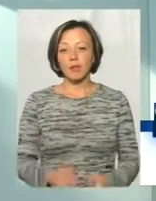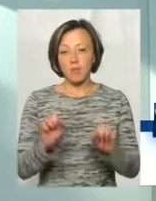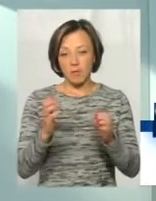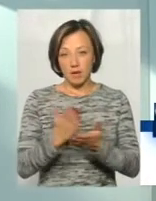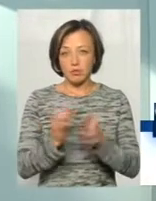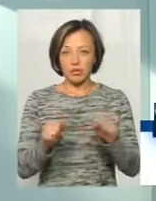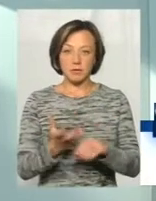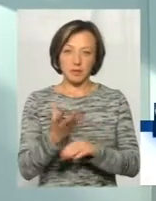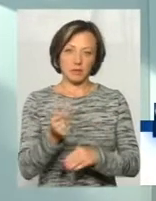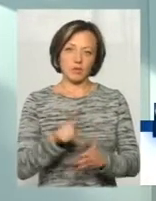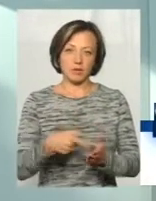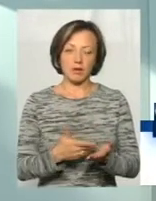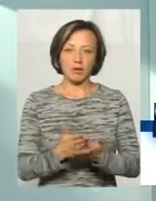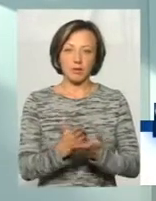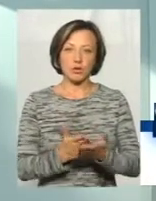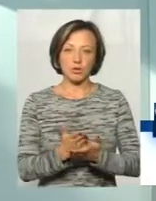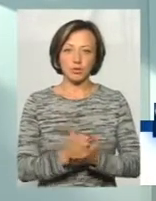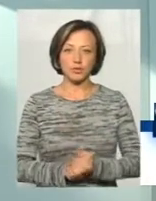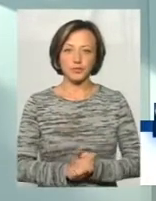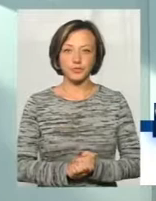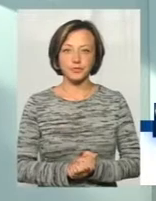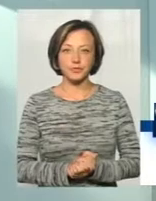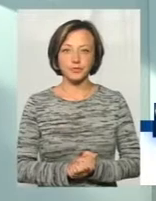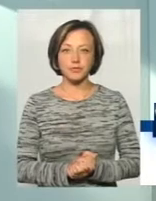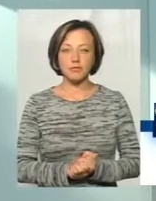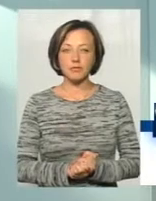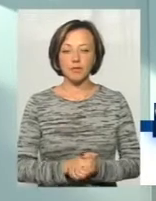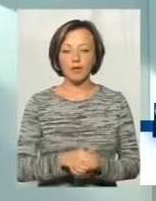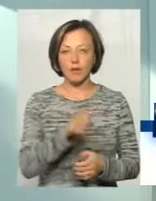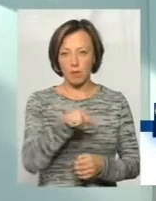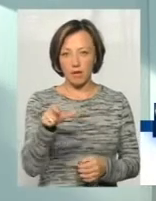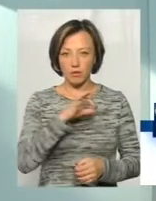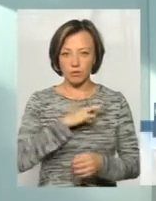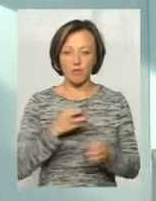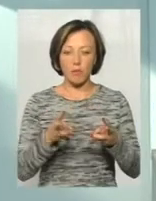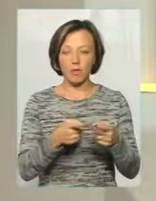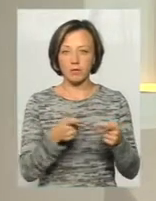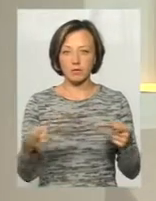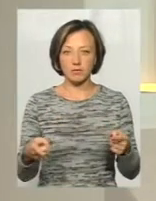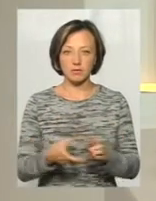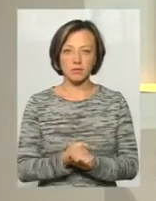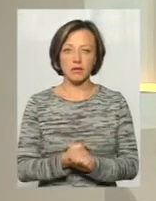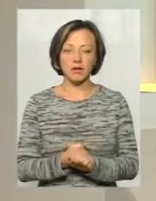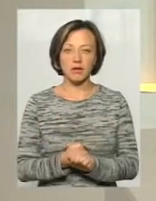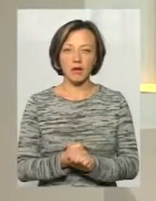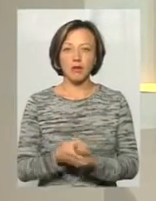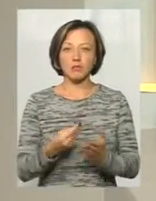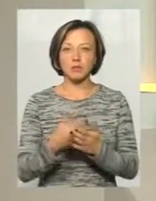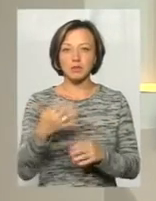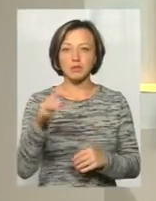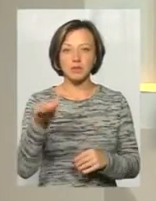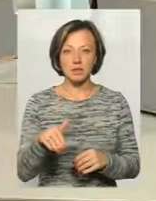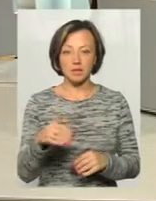бути можливість оплатити ті послуги, якими будуть користуватися громадяни в опалювальний період. То я тому і питала, чим зумовлена сума, тому що